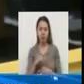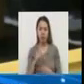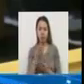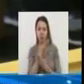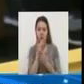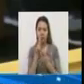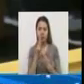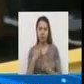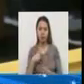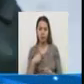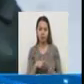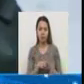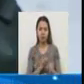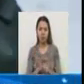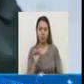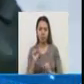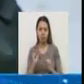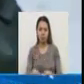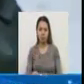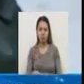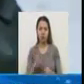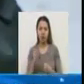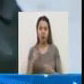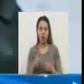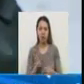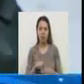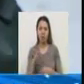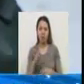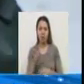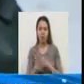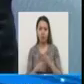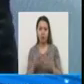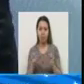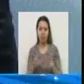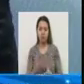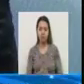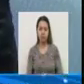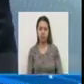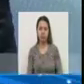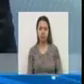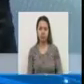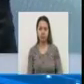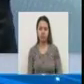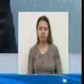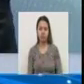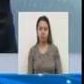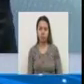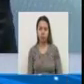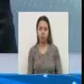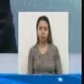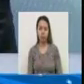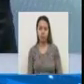пиғылды ұйымдардың қолына өтіп кетуі әбден мүмкін. Ал бұл әлем үшін қауіпті. Мною было выдвинуто предложение